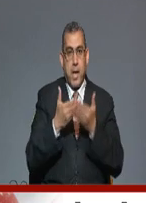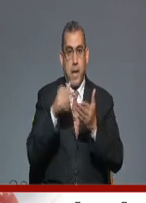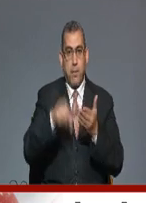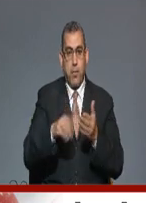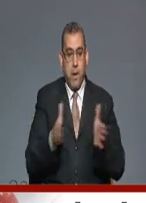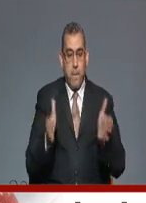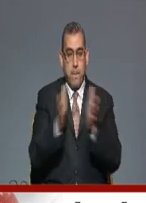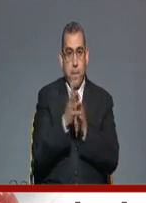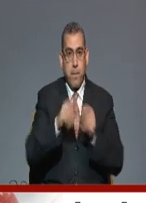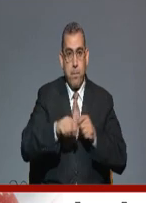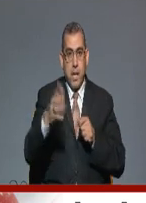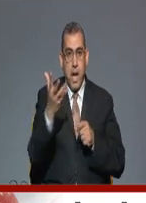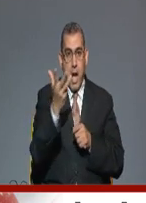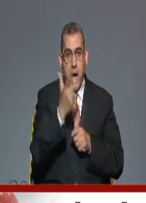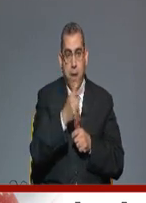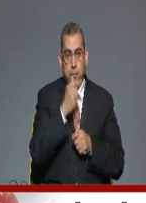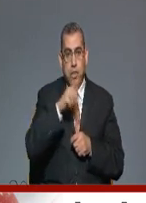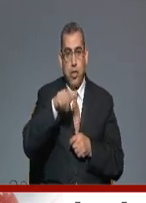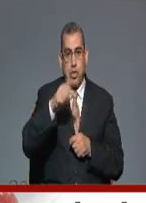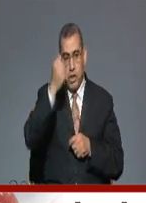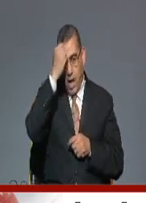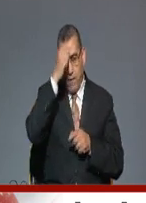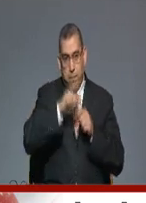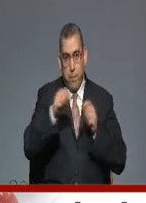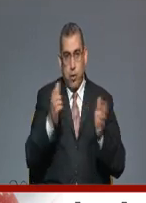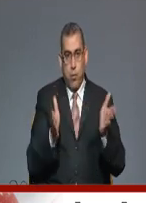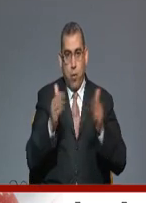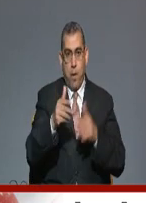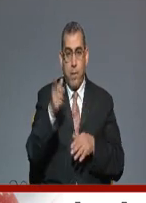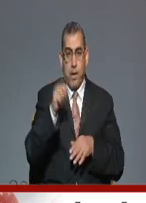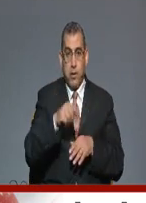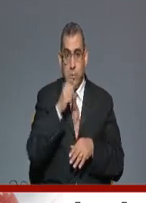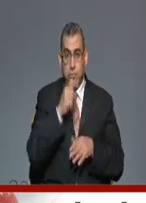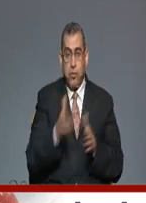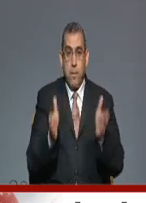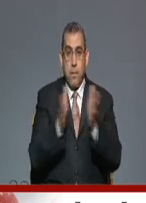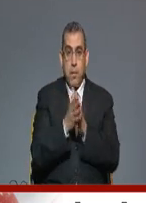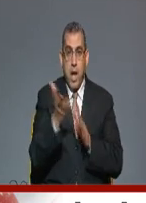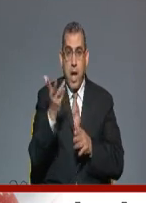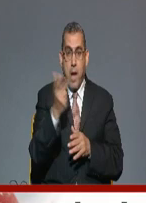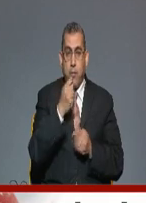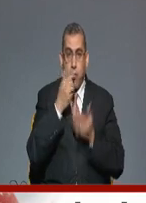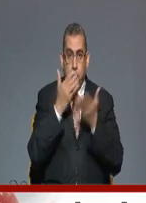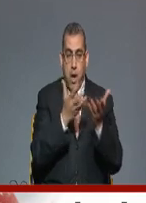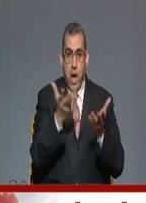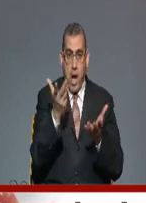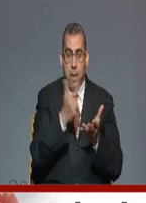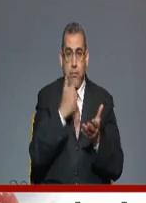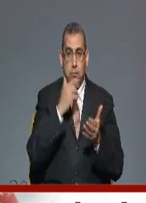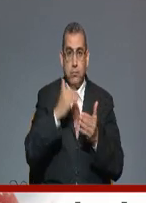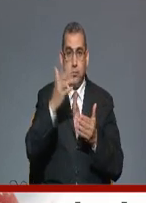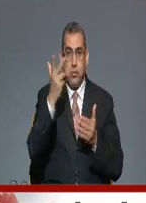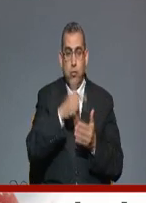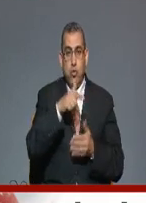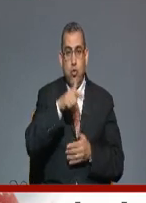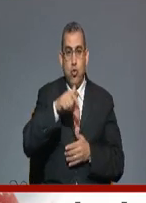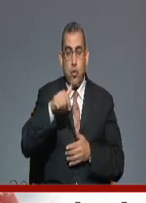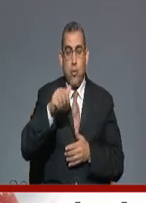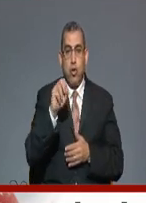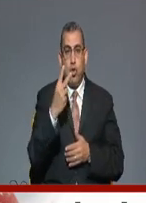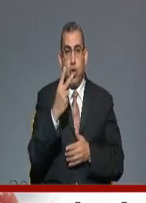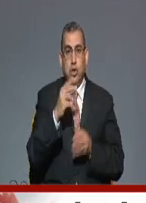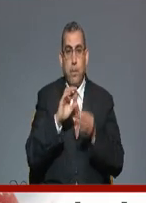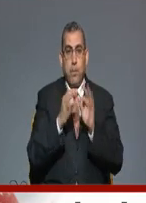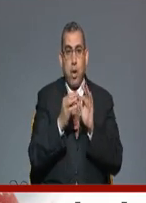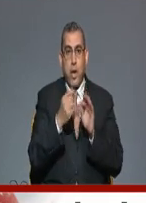بإجمالي مساحة إنشائية 16000 متر مربع، بإجمالي تكلفة إنشائية وأنظمة 312